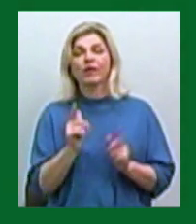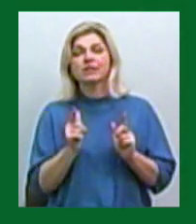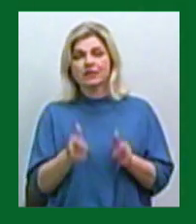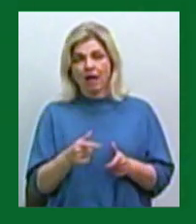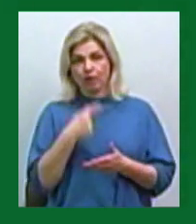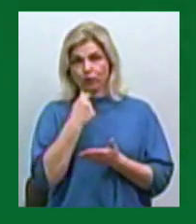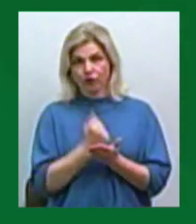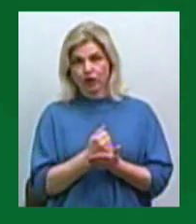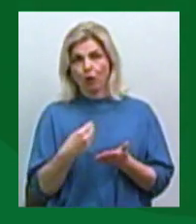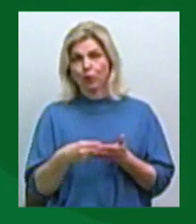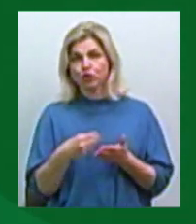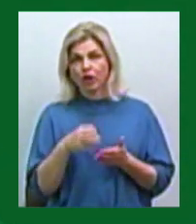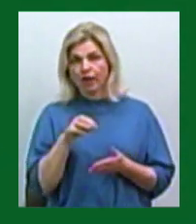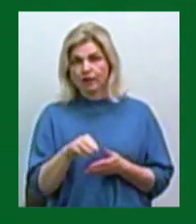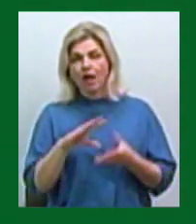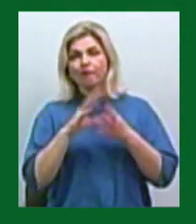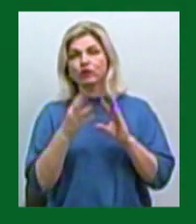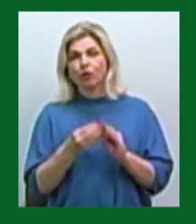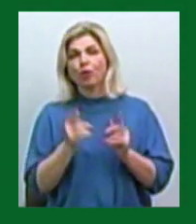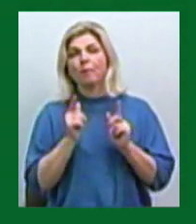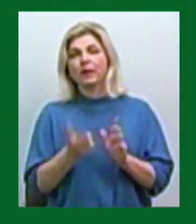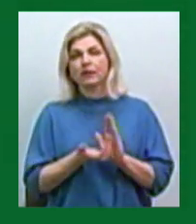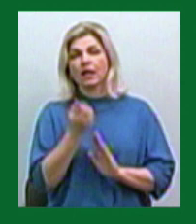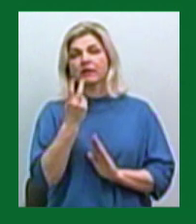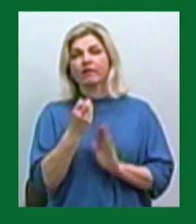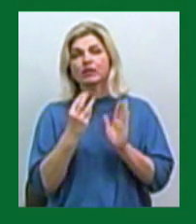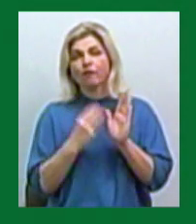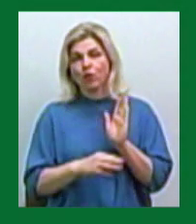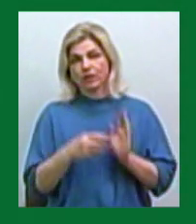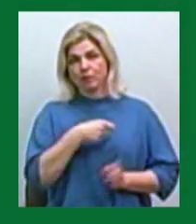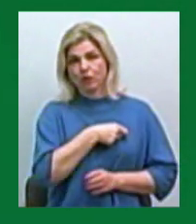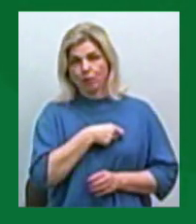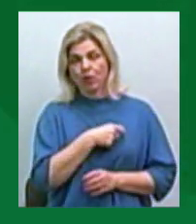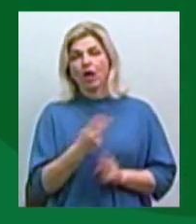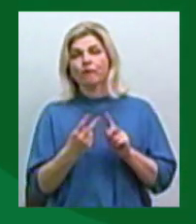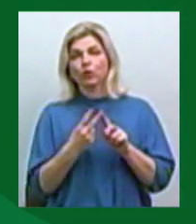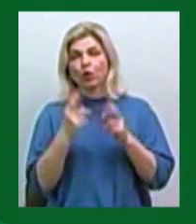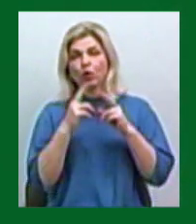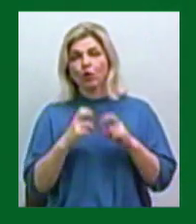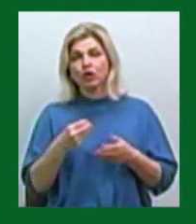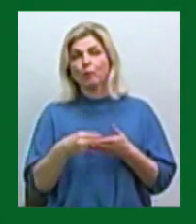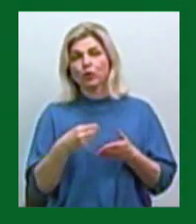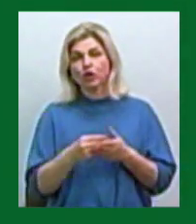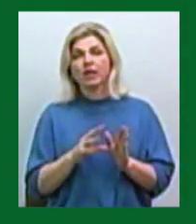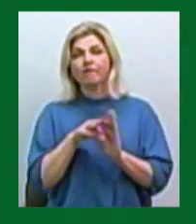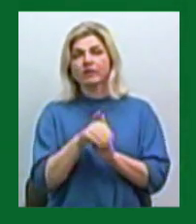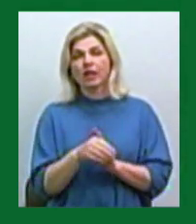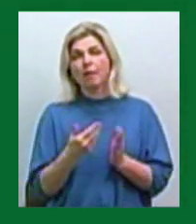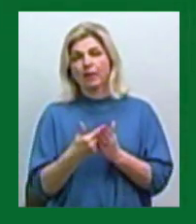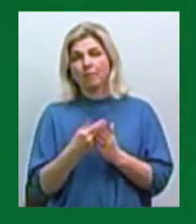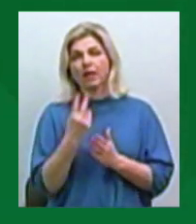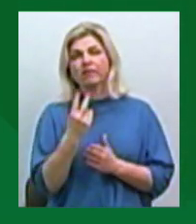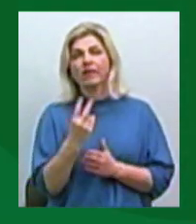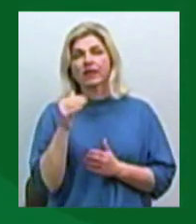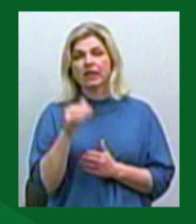бюджету. Загалом підтримали бюджет 280 народних обранців. До другого розгляду бюджету внесли понад 2,5